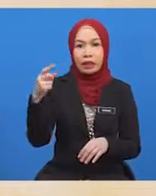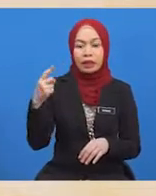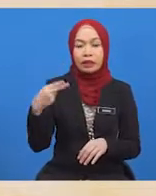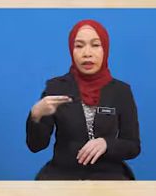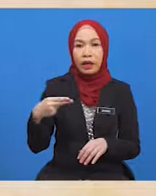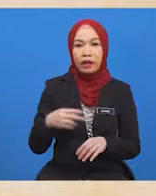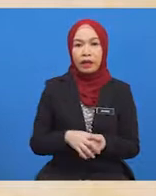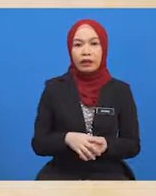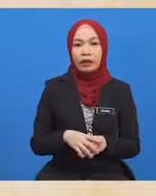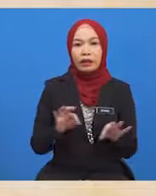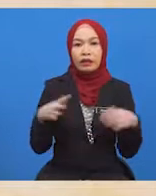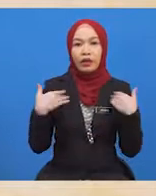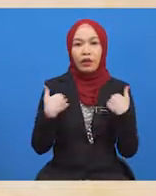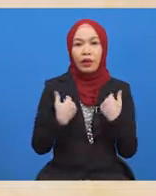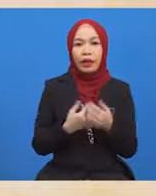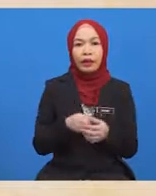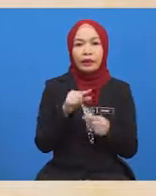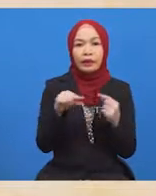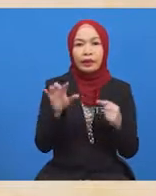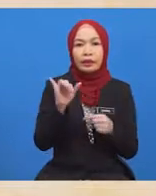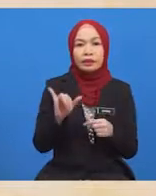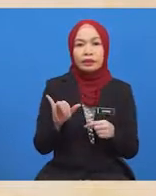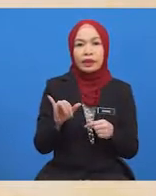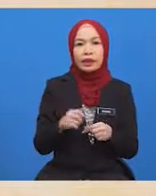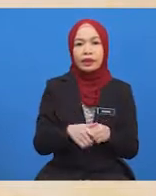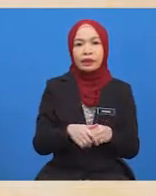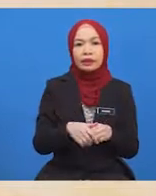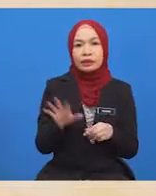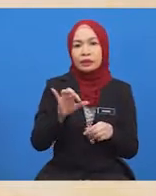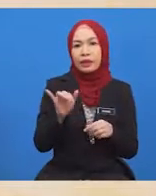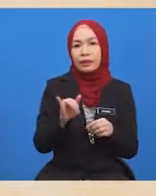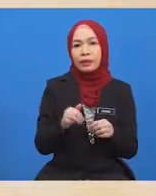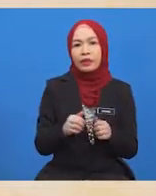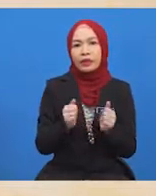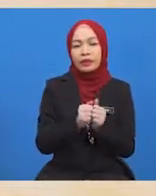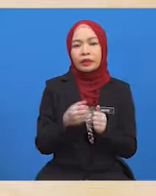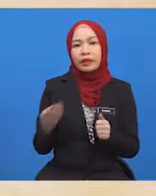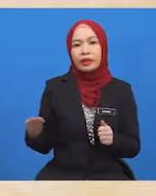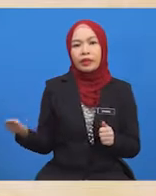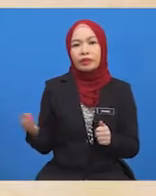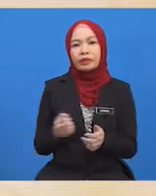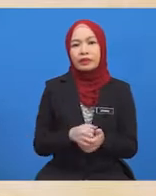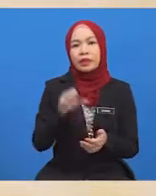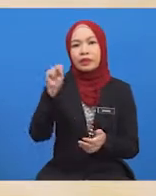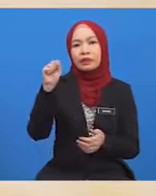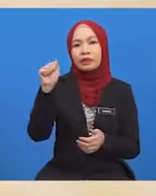garis dari objek berserenjang dengan satah tersebut.